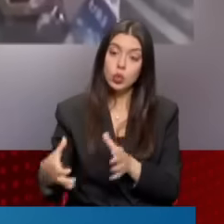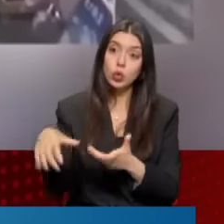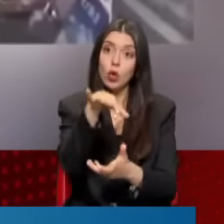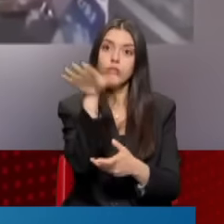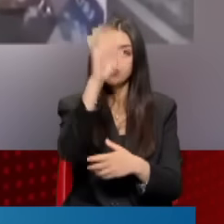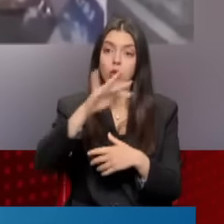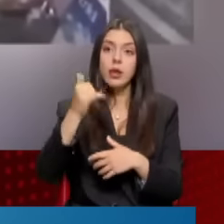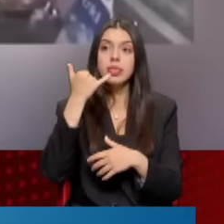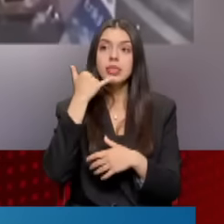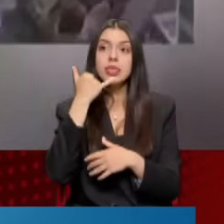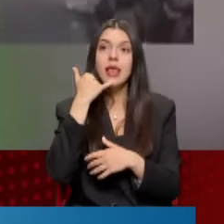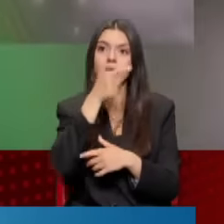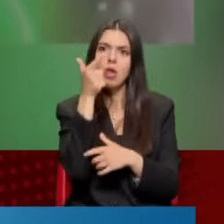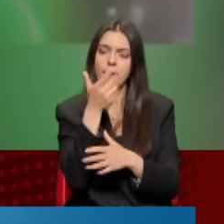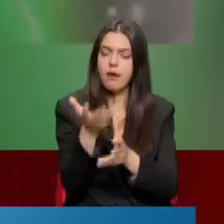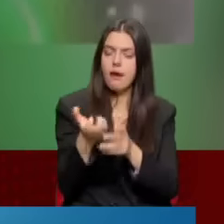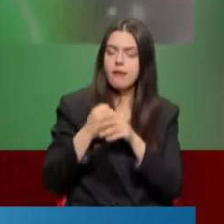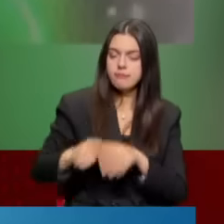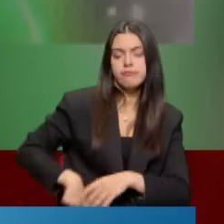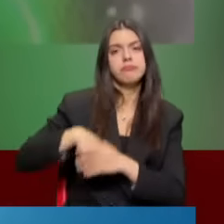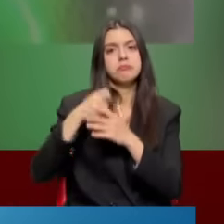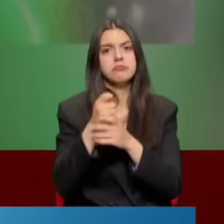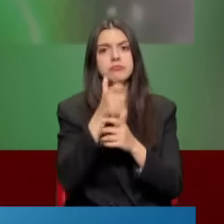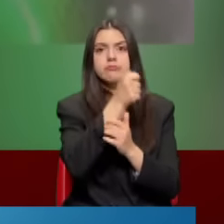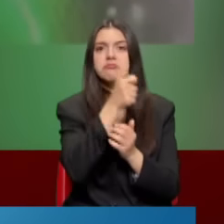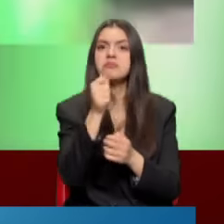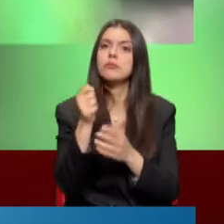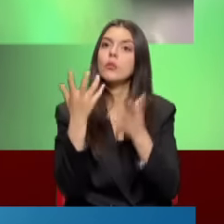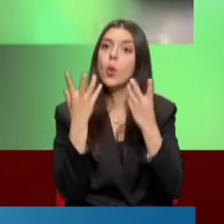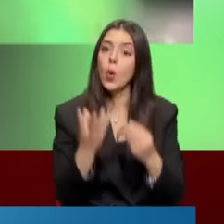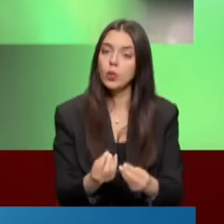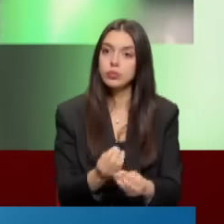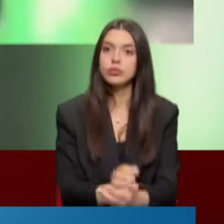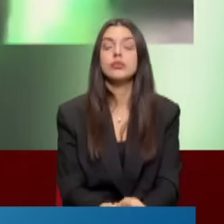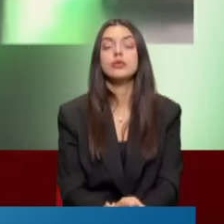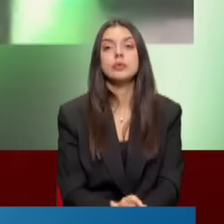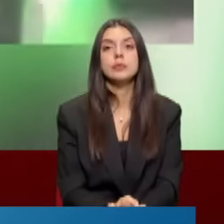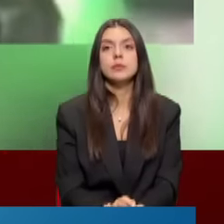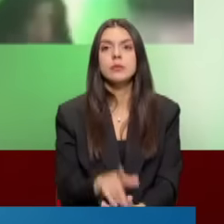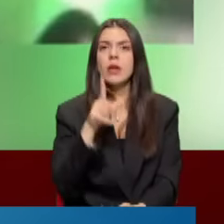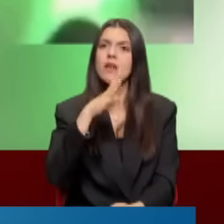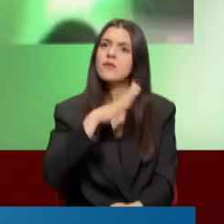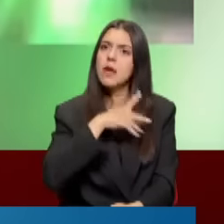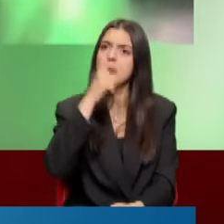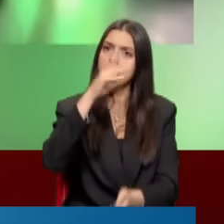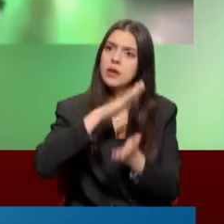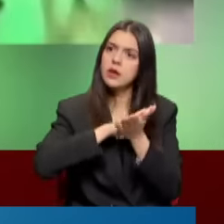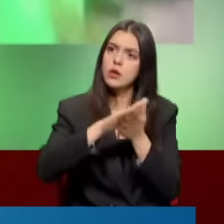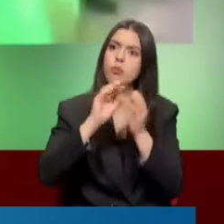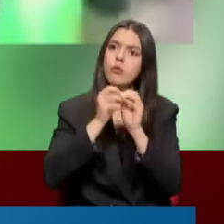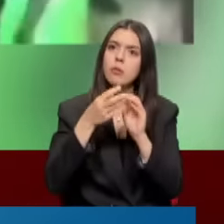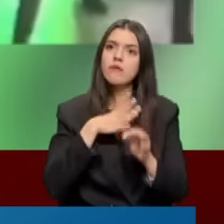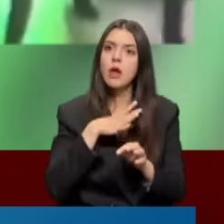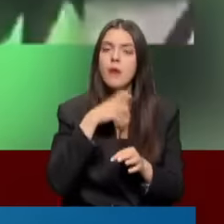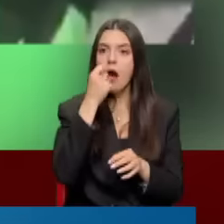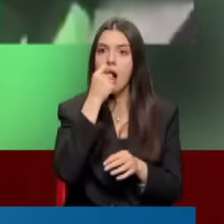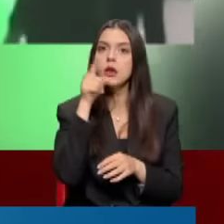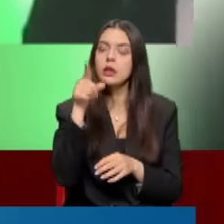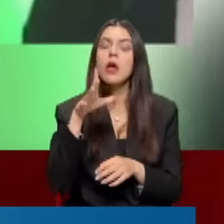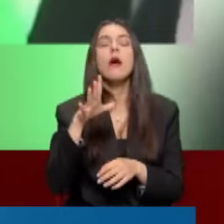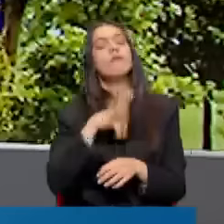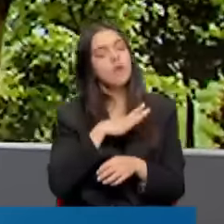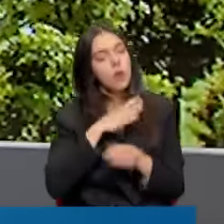sonrasında eline kamerasını alıp orayı görüntülemesi oldu var mı bir altyapı sorunu başkentimiz de